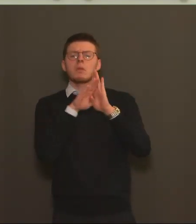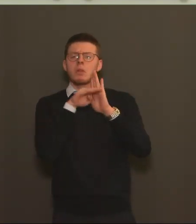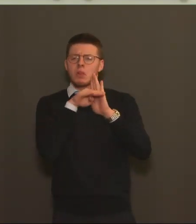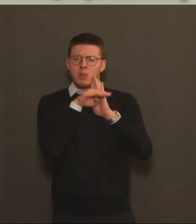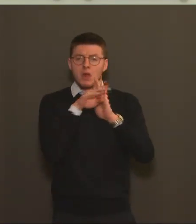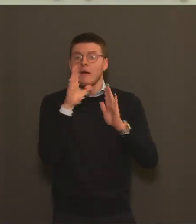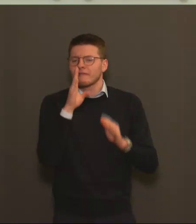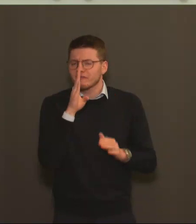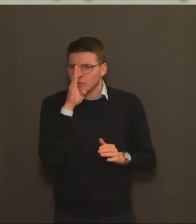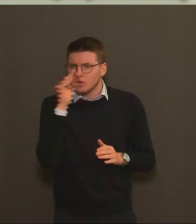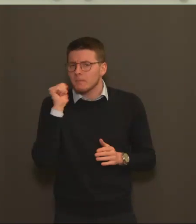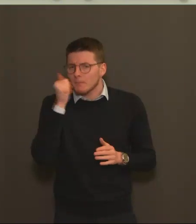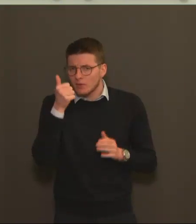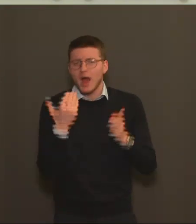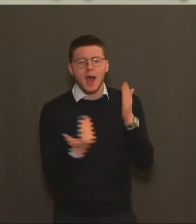mogen optekenen.